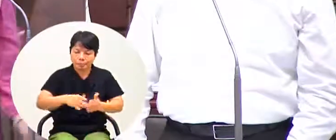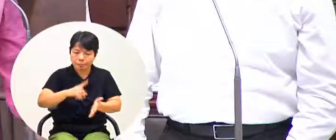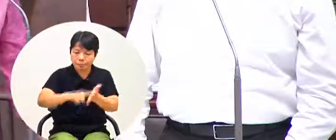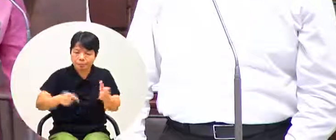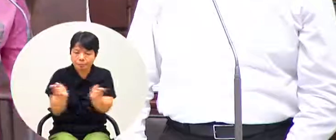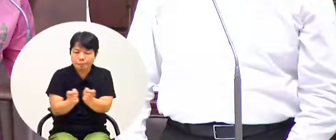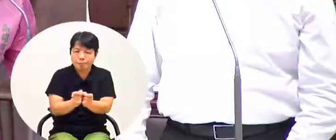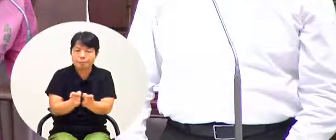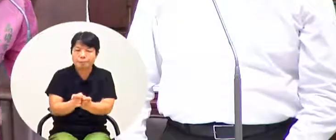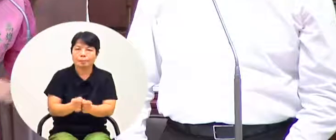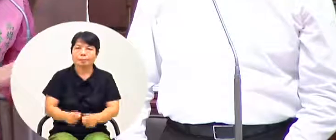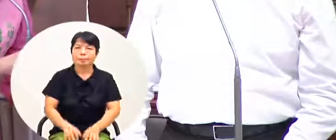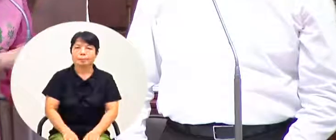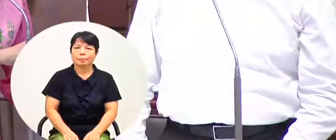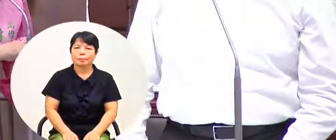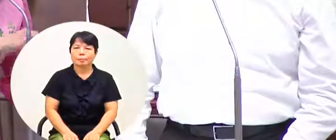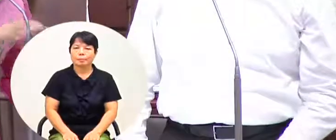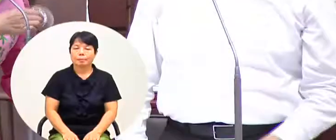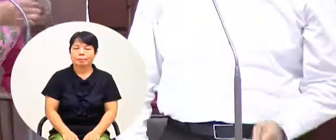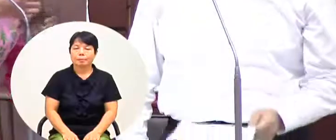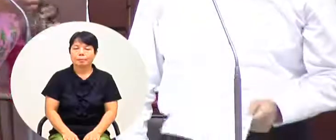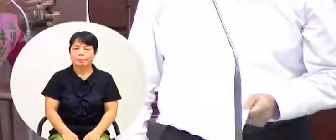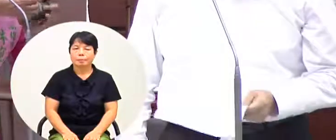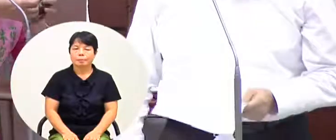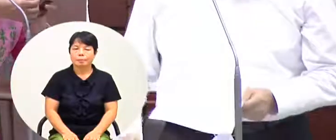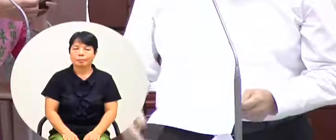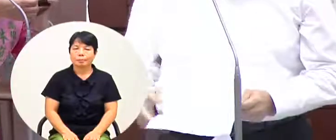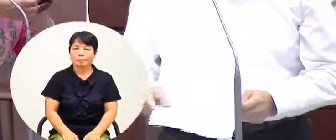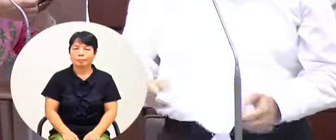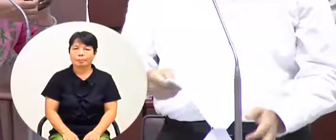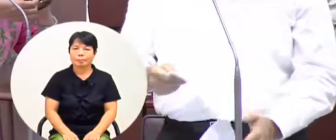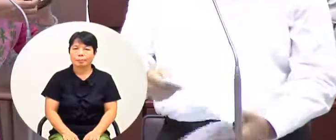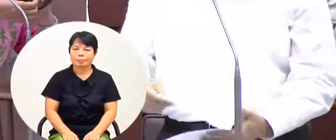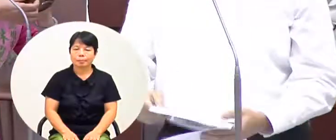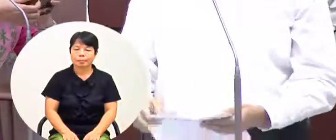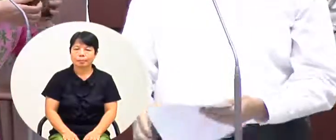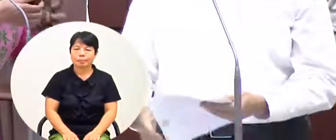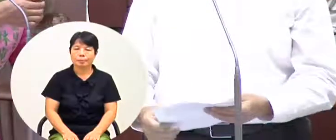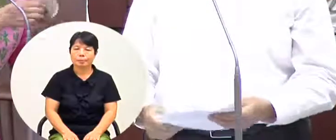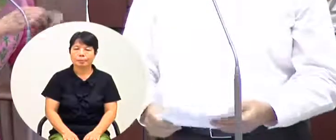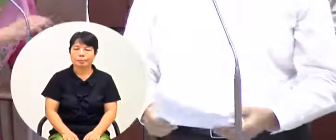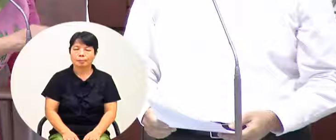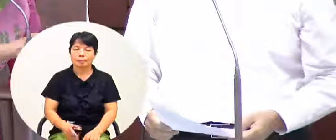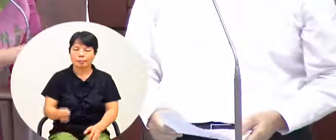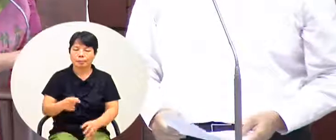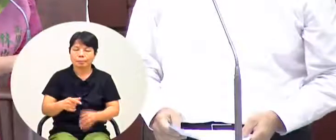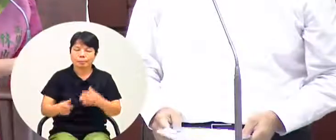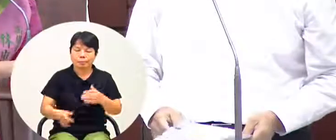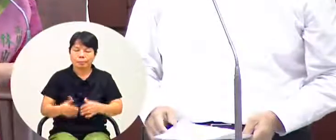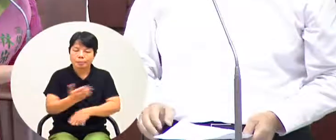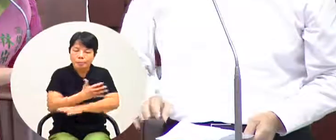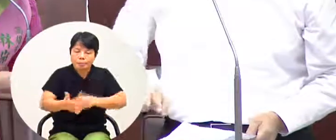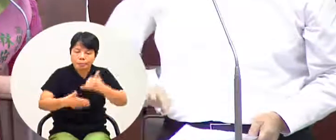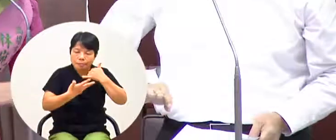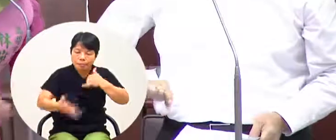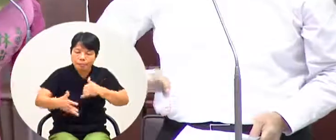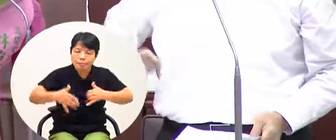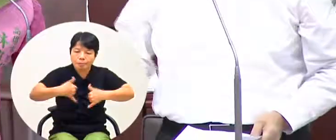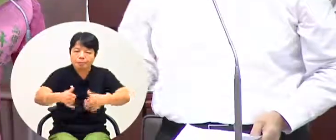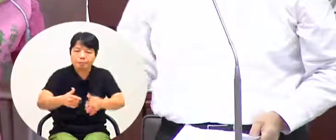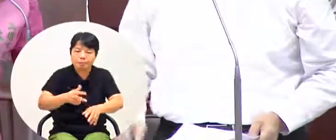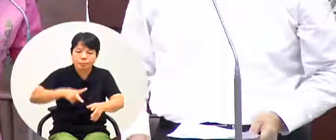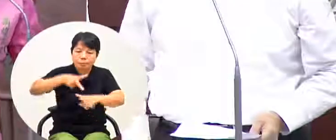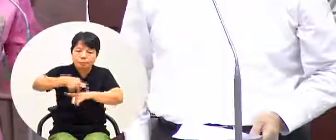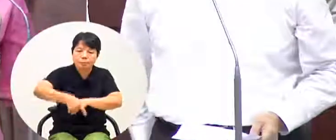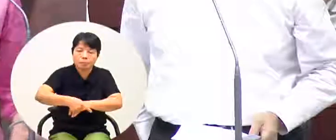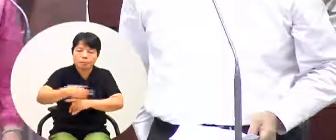谢。 首先就是说我们那个镇，就是镇海路，就是跨越我们中山山路道，要再